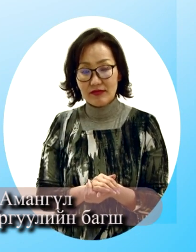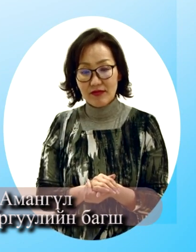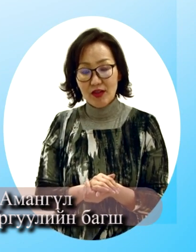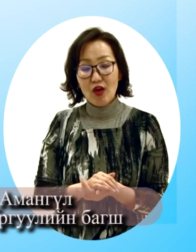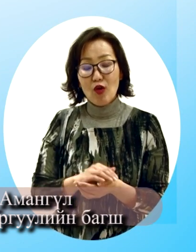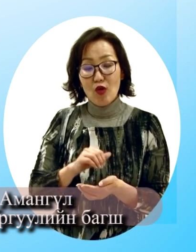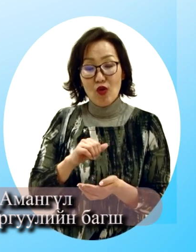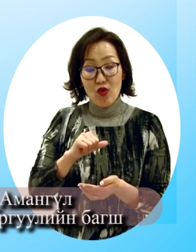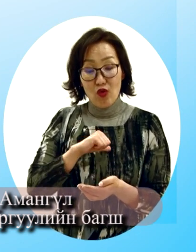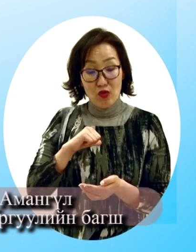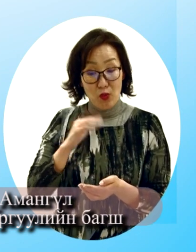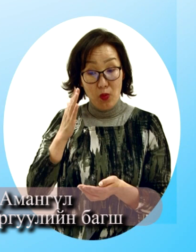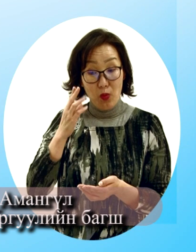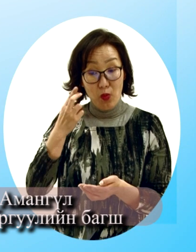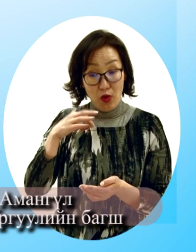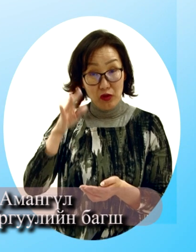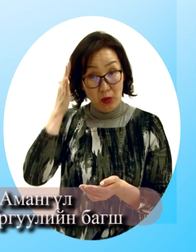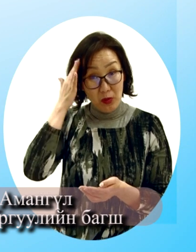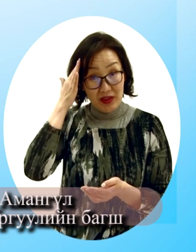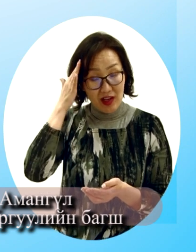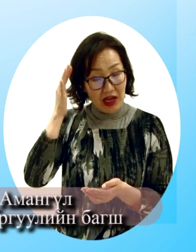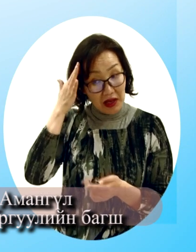Есептің тәсілін өздерің таңдаңдар.